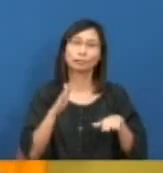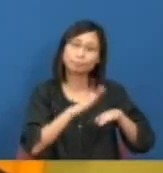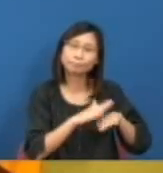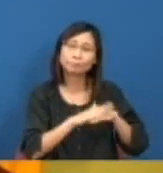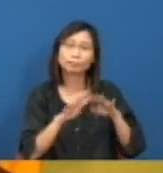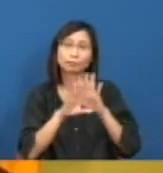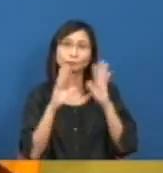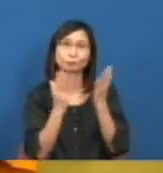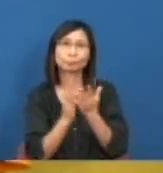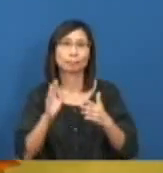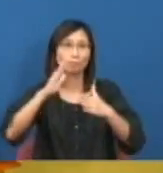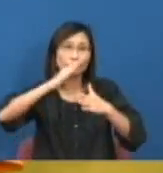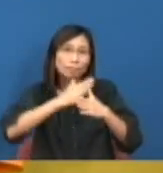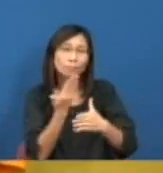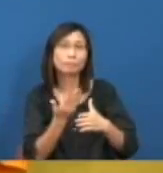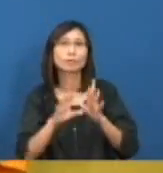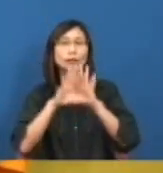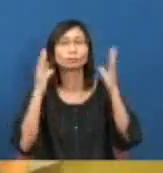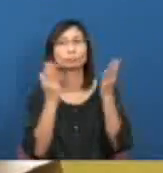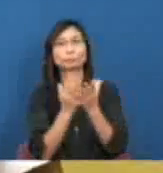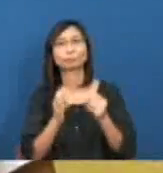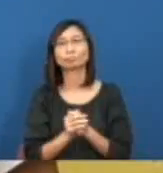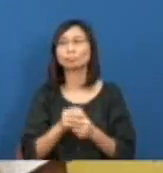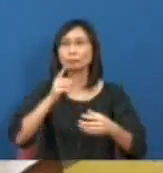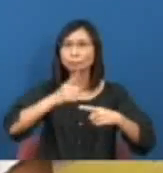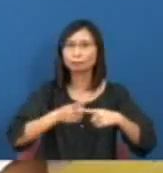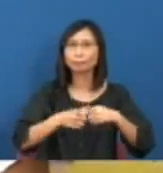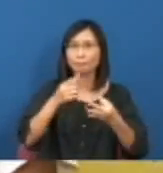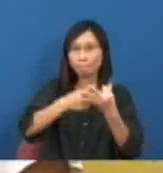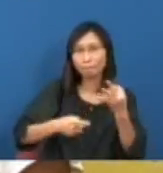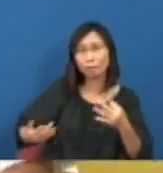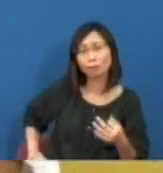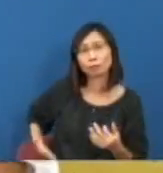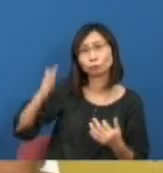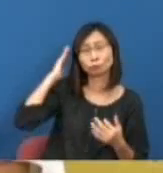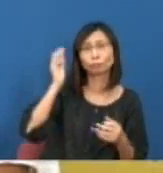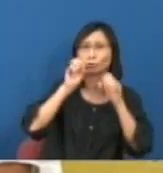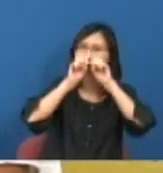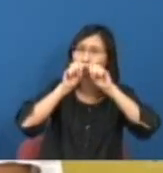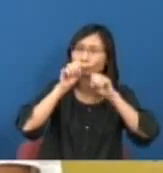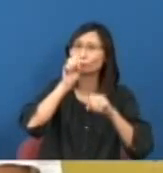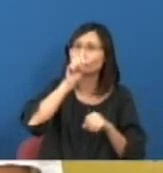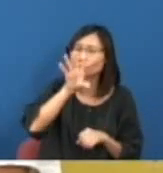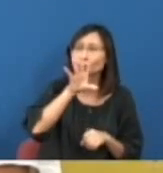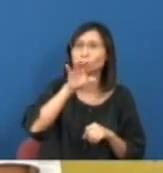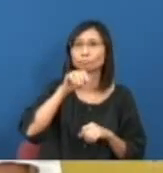咯。咁因為如果你係完全為， 其實即係司徒華有答幾個問題咧，就係點解喺佢領導底下呢、這